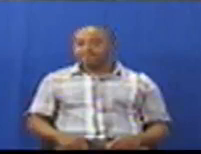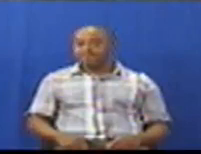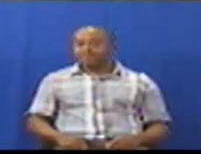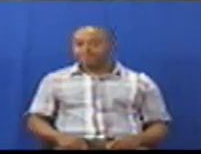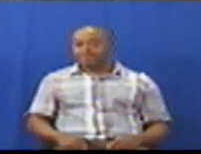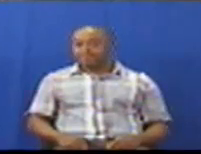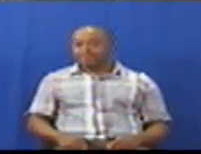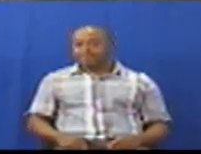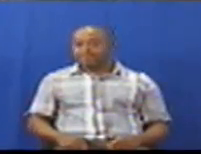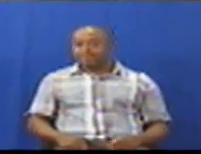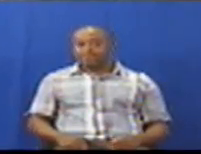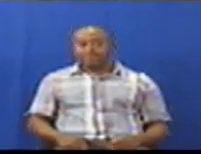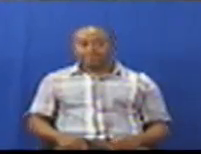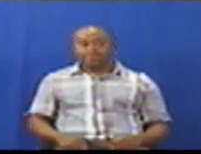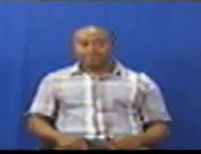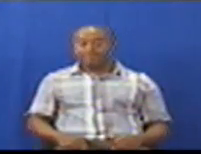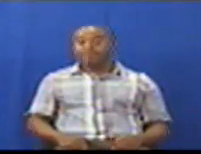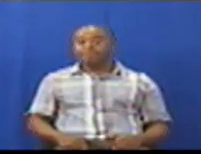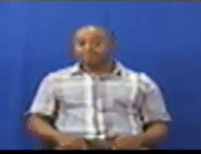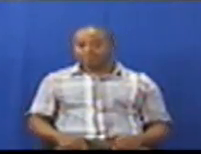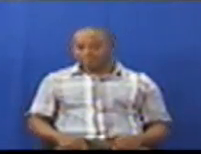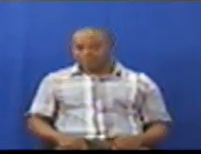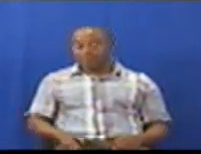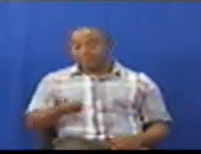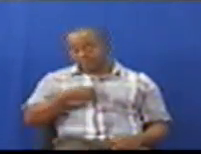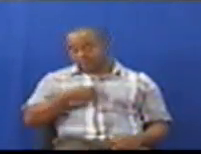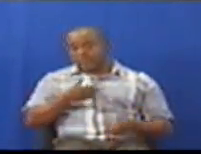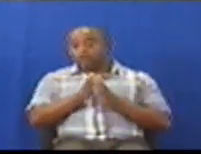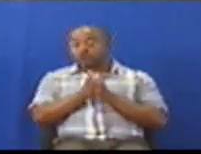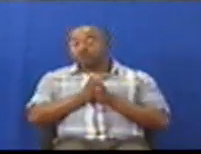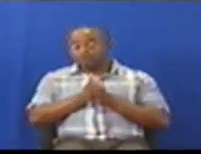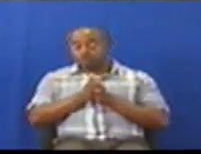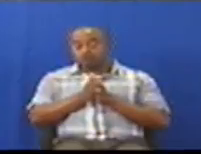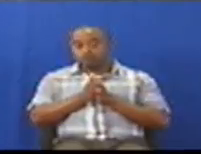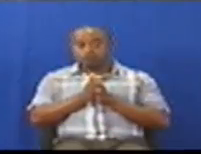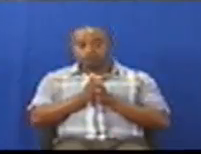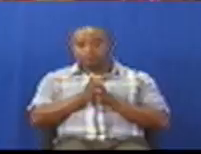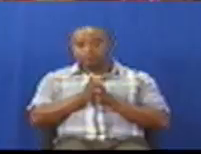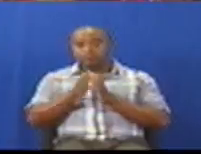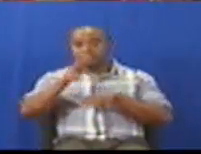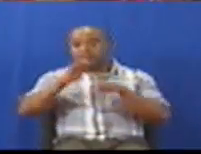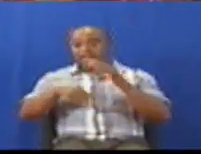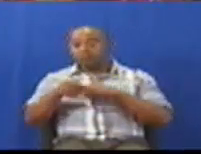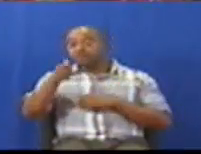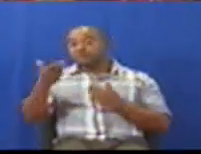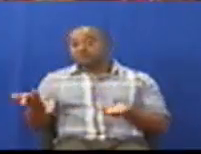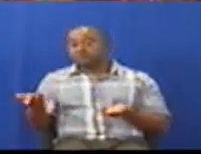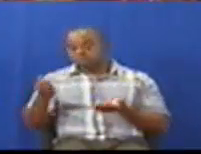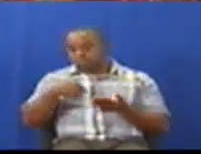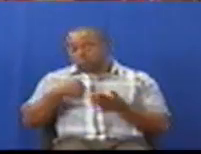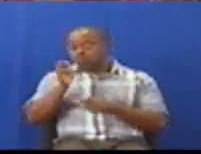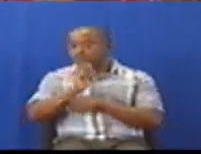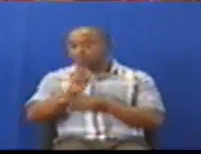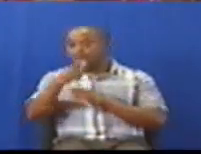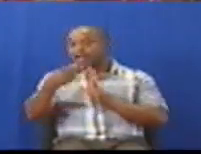Mheshimiwa Saada Mkuu ya Salum. Nakushukuru mheshimiwa Naibu Spika. Nasimama kwa kanuni ya